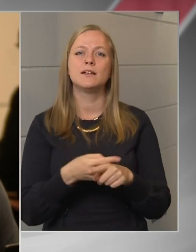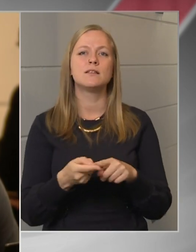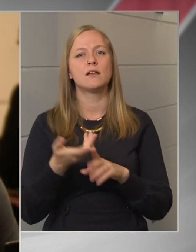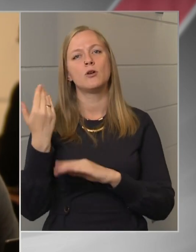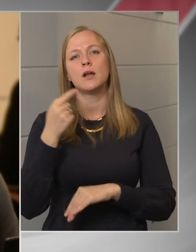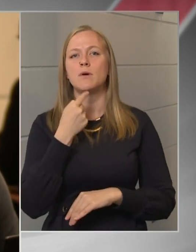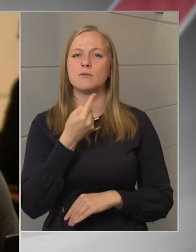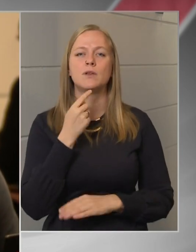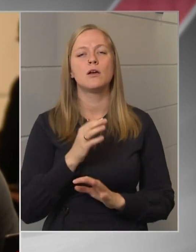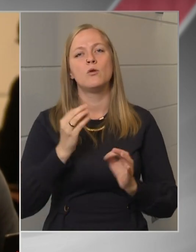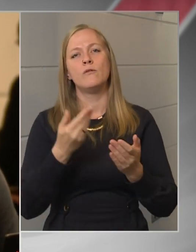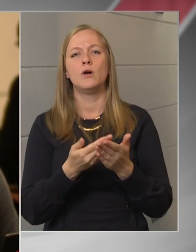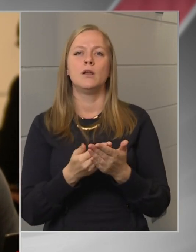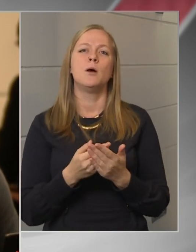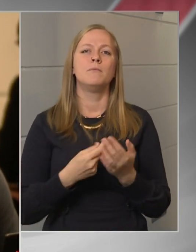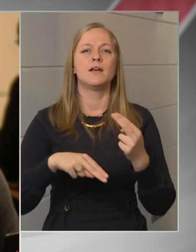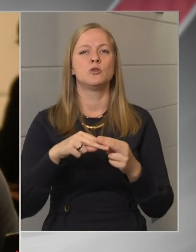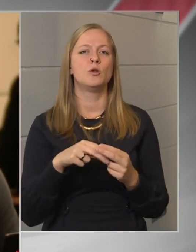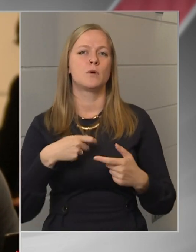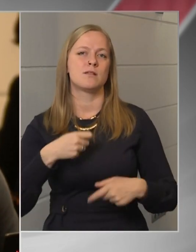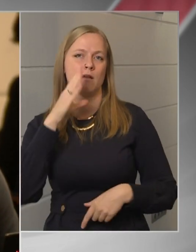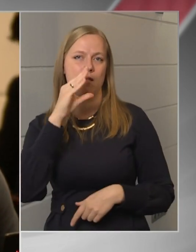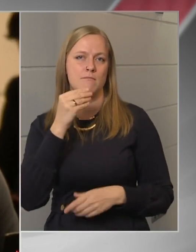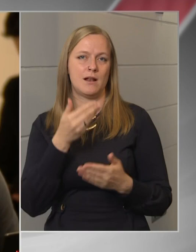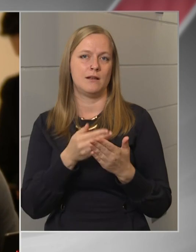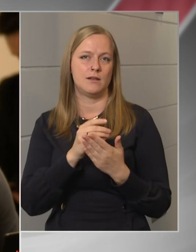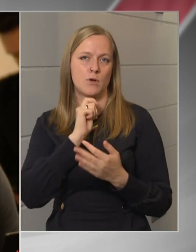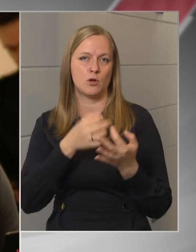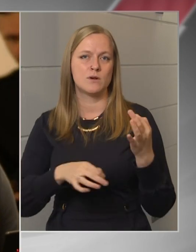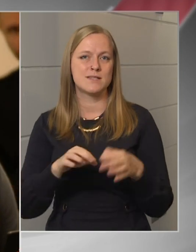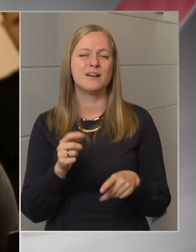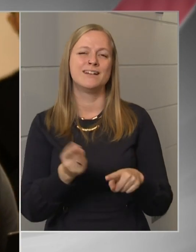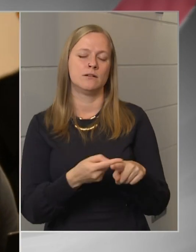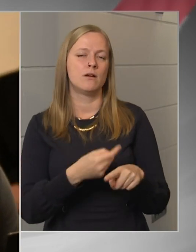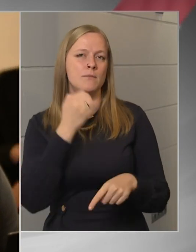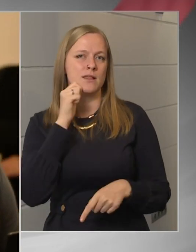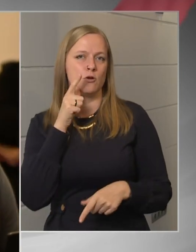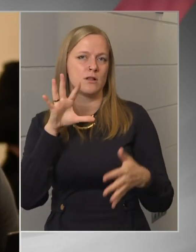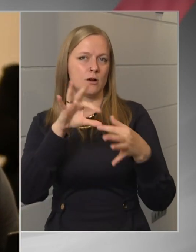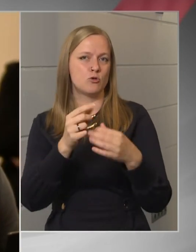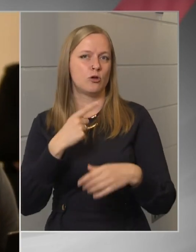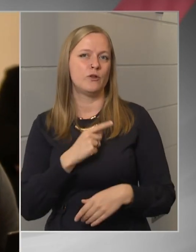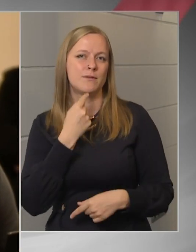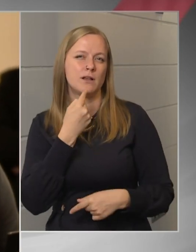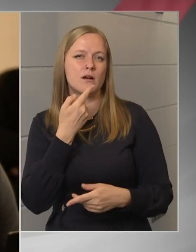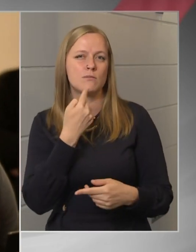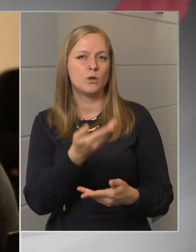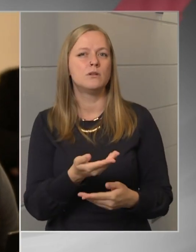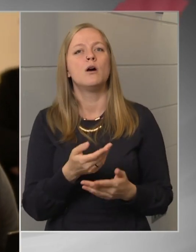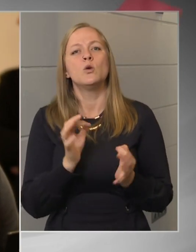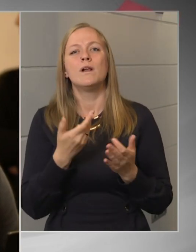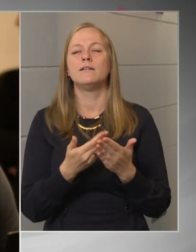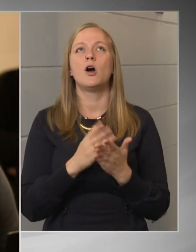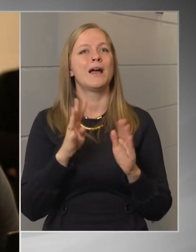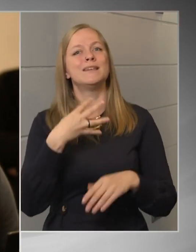mondta, hogy jó lenne, ha még több gazdag ember lenne Magyarországon. Ugye a kritika Mészáros Lőrincszel kapcsolatos volt ez a megnyilatkozáson. Azt mondta, hogy jó lenne, ha lenne